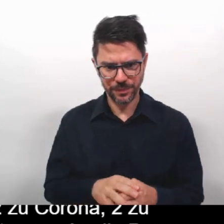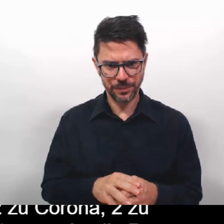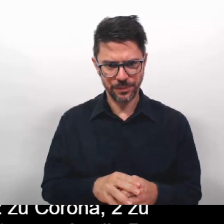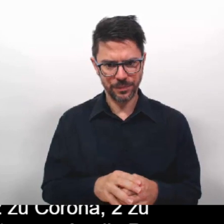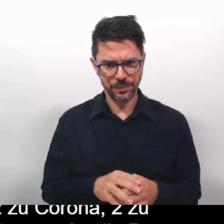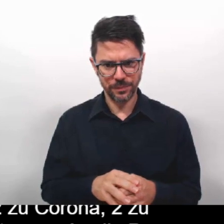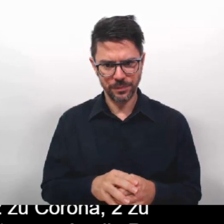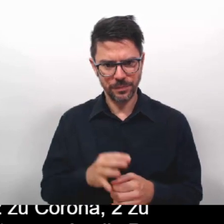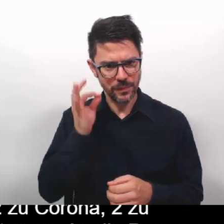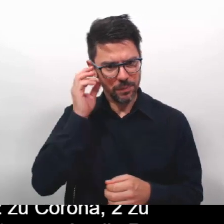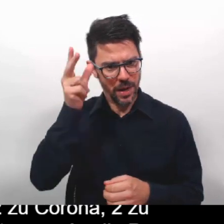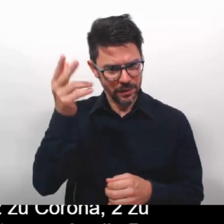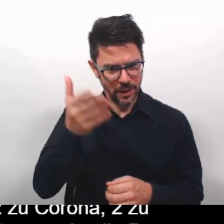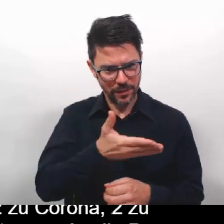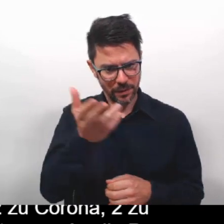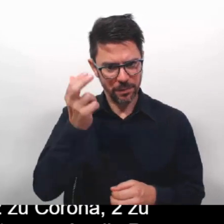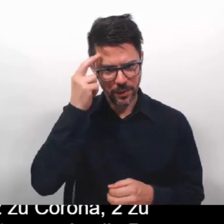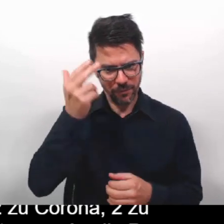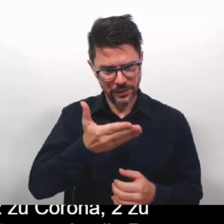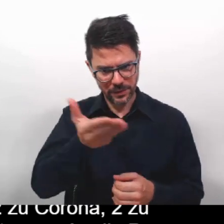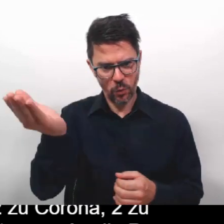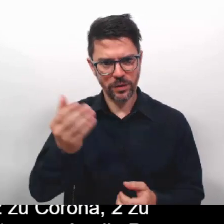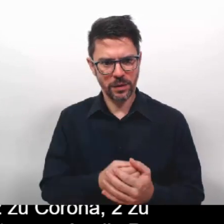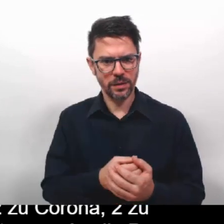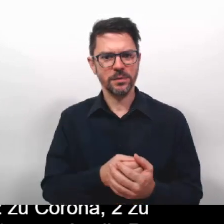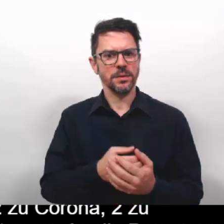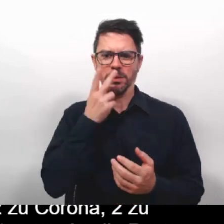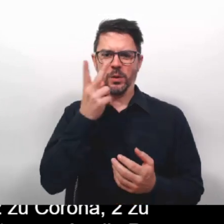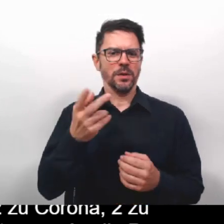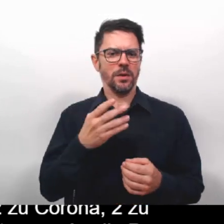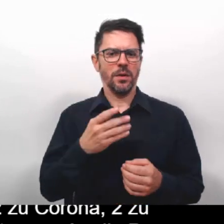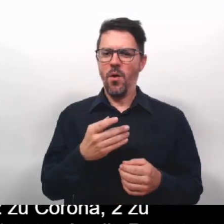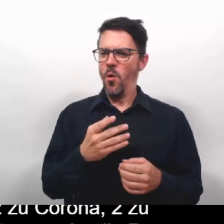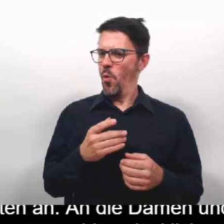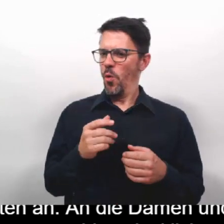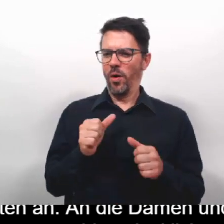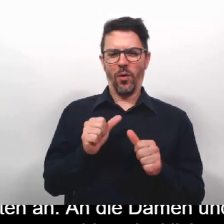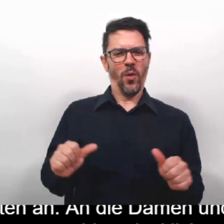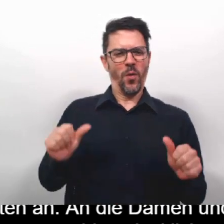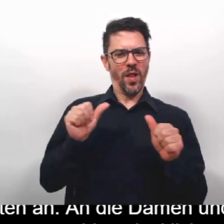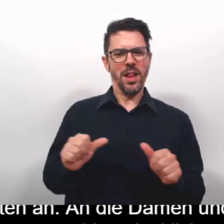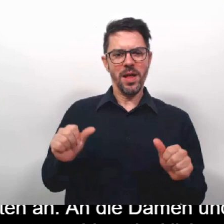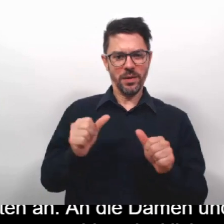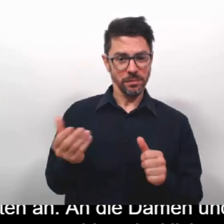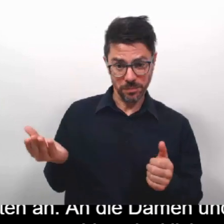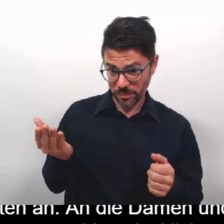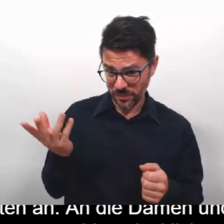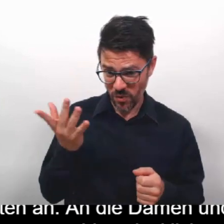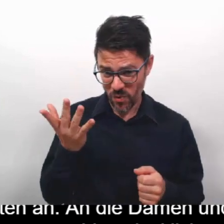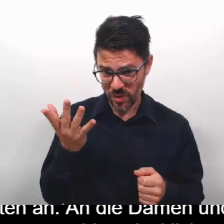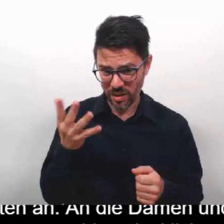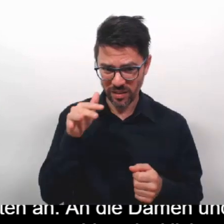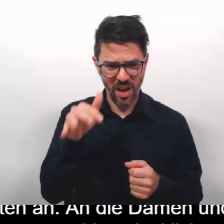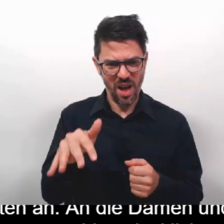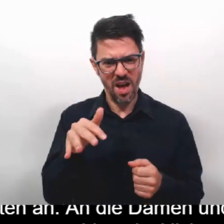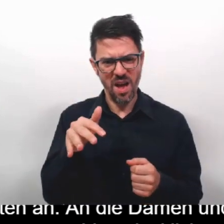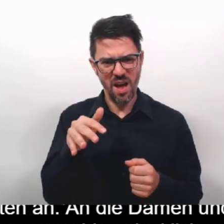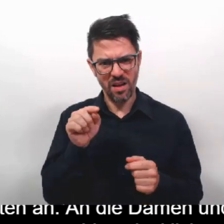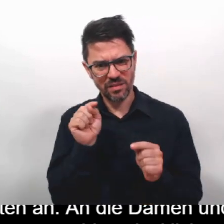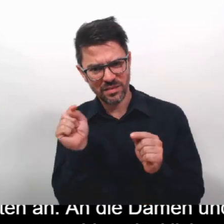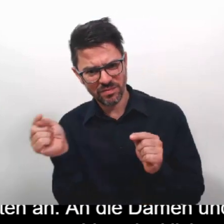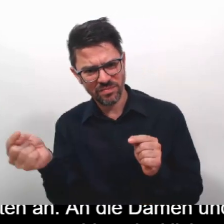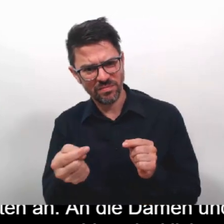die Quellen der Infektionen, wo es hergekommen ist. Und die zweite etwas